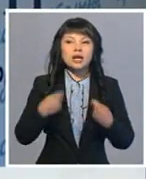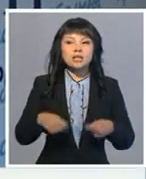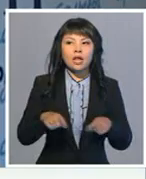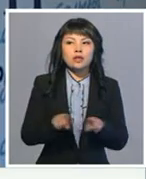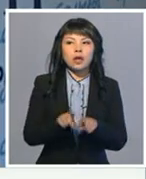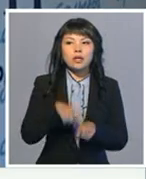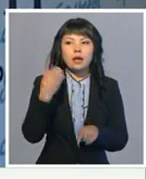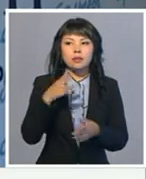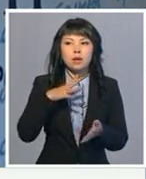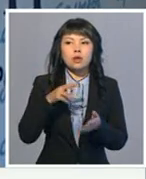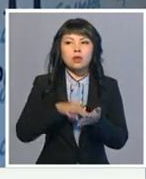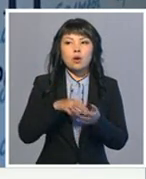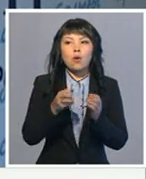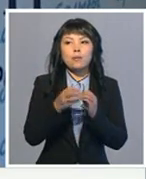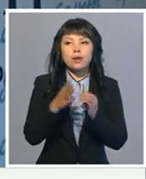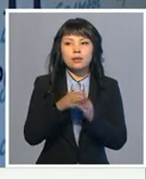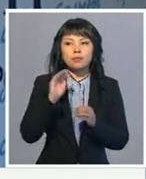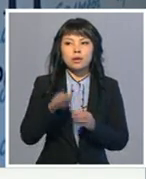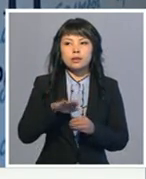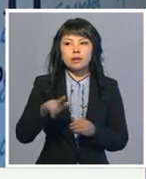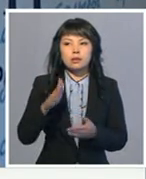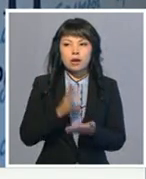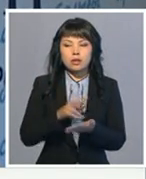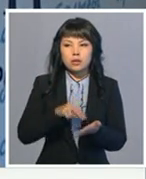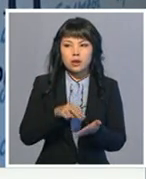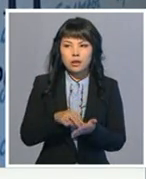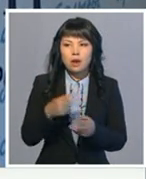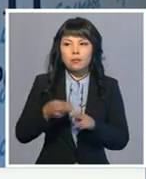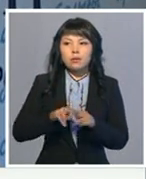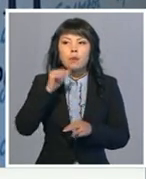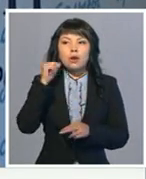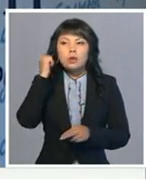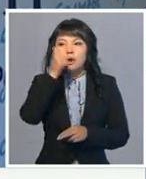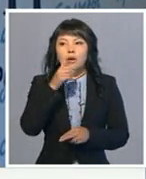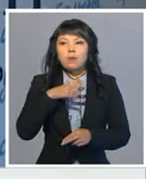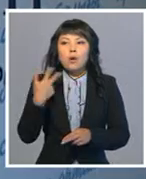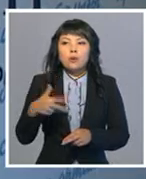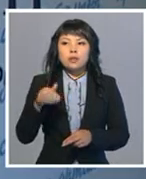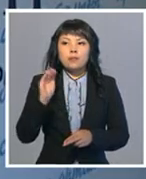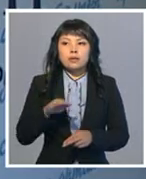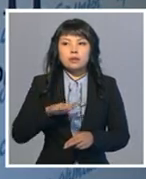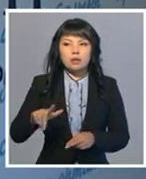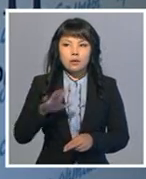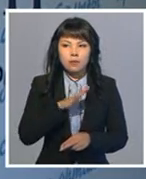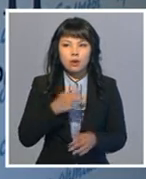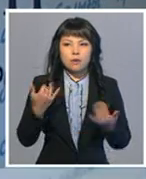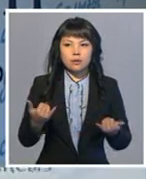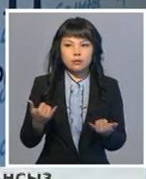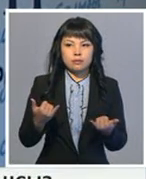Салинаның бір қабы 15 мың теңге тұрады. Былтыр 30 мың теңге тұрған. Ал енді мына